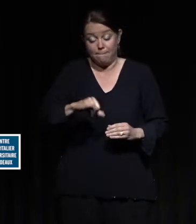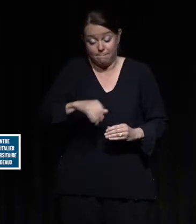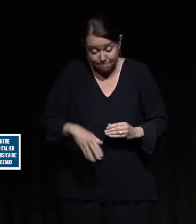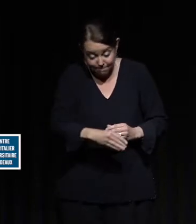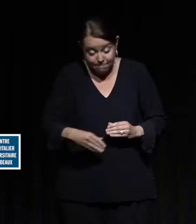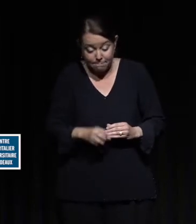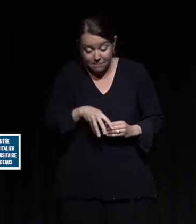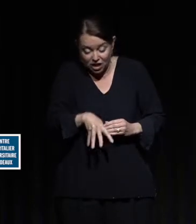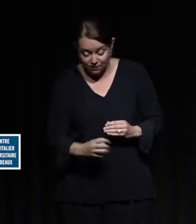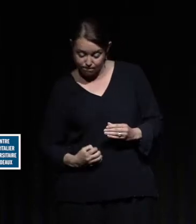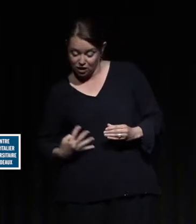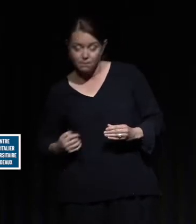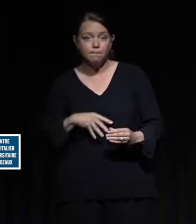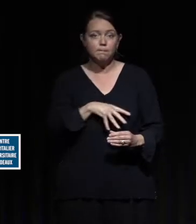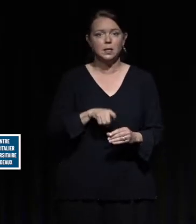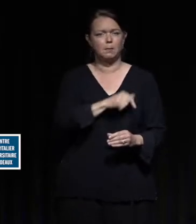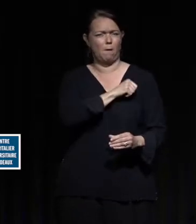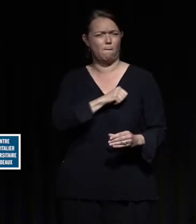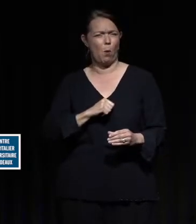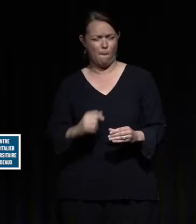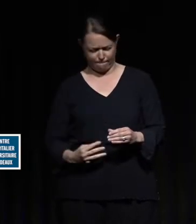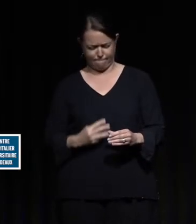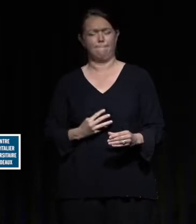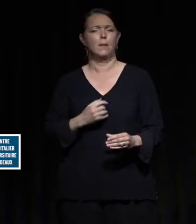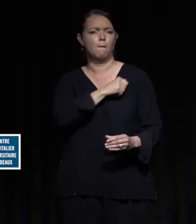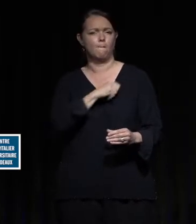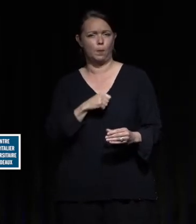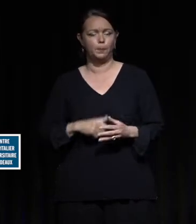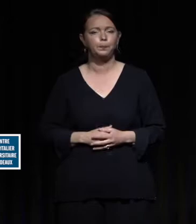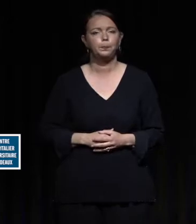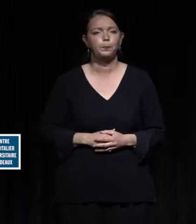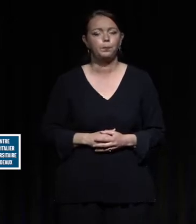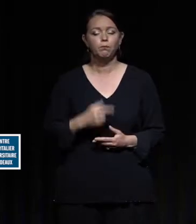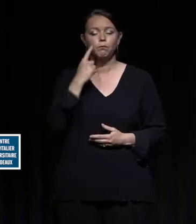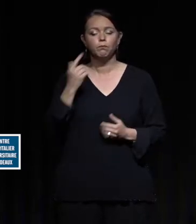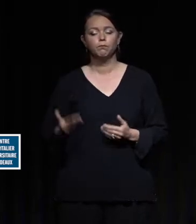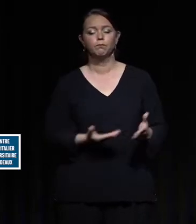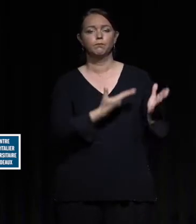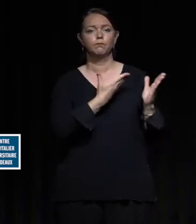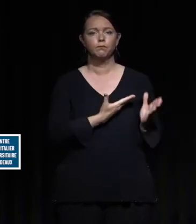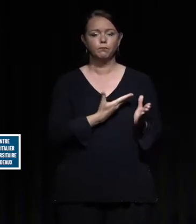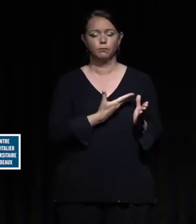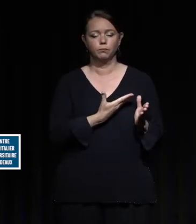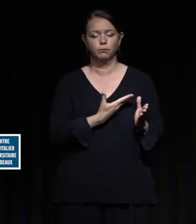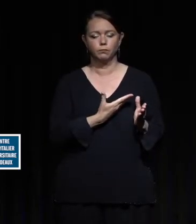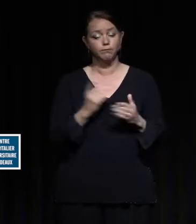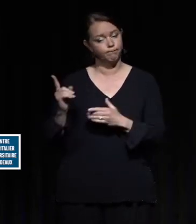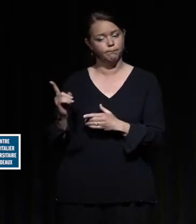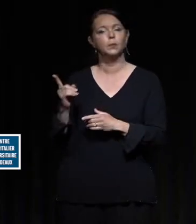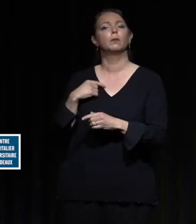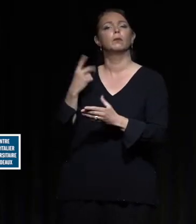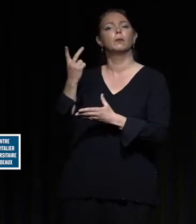va parler d'endométriose profonde. Vous voyez sur ce schéma, finalement, les